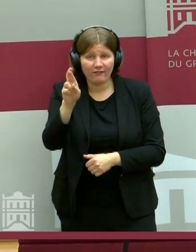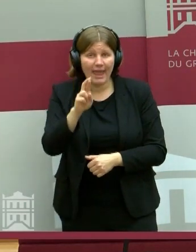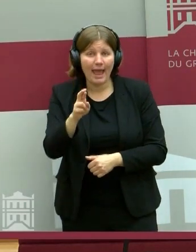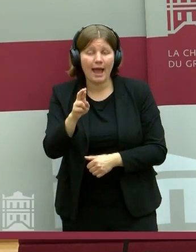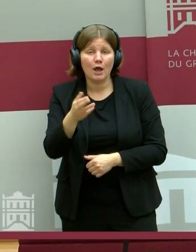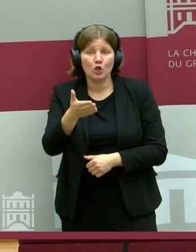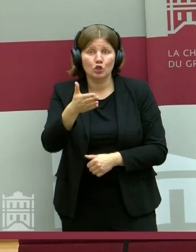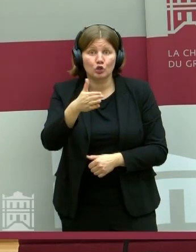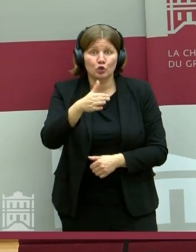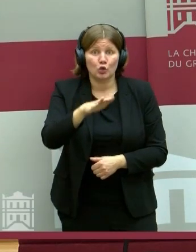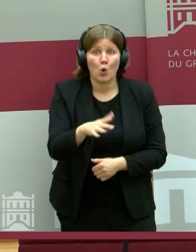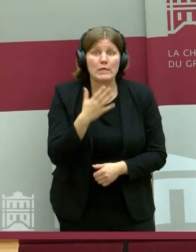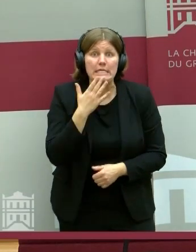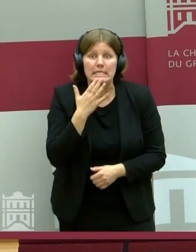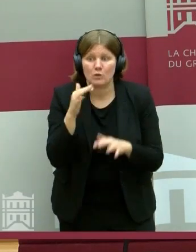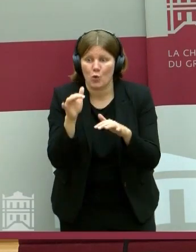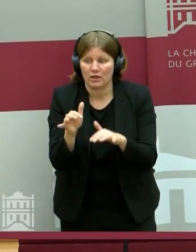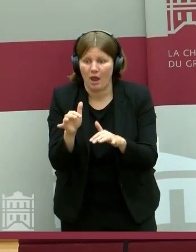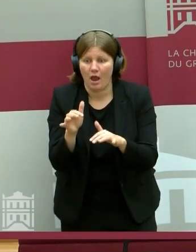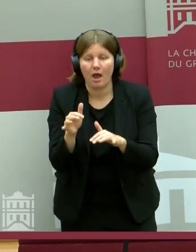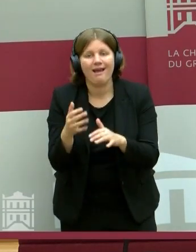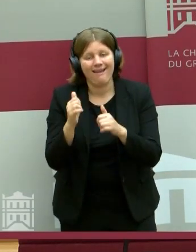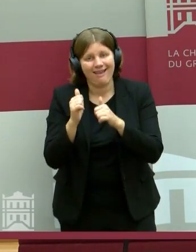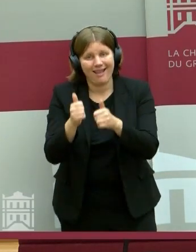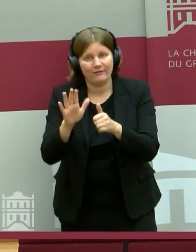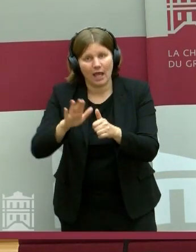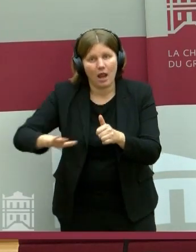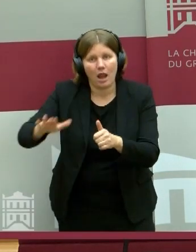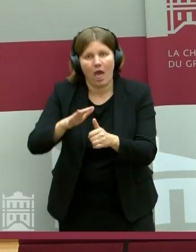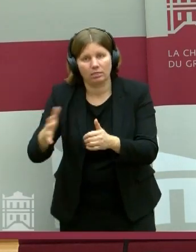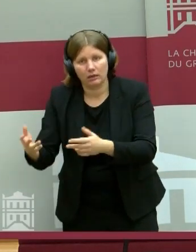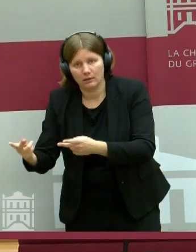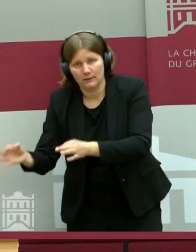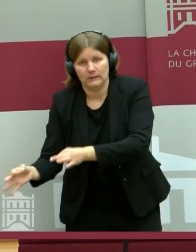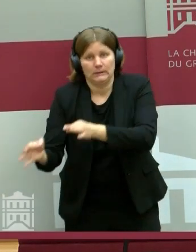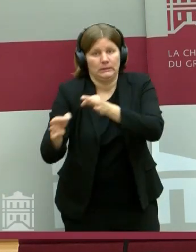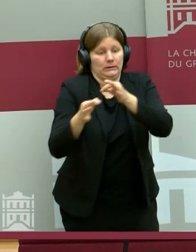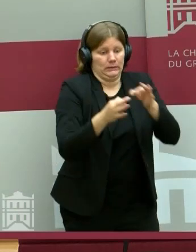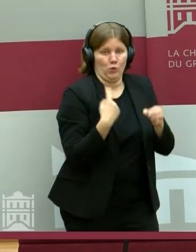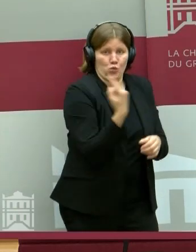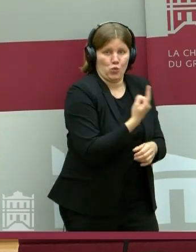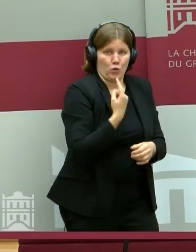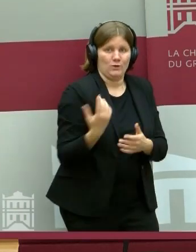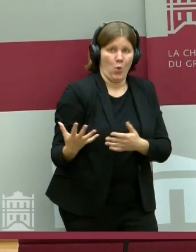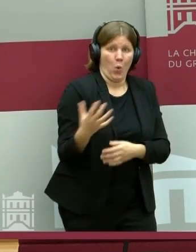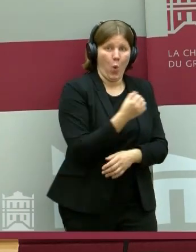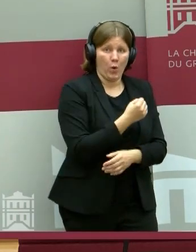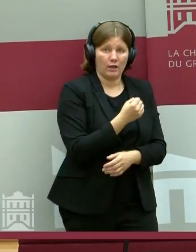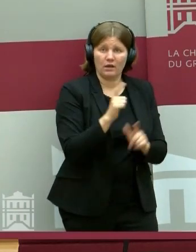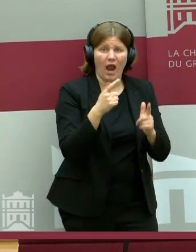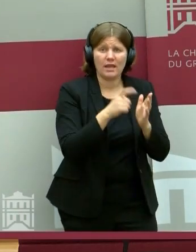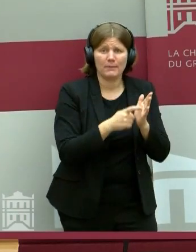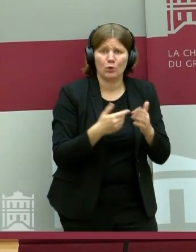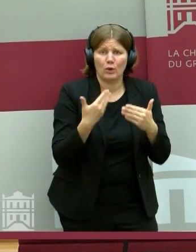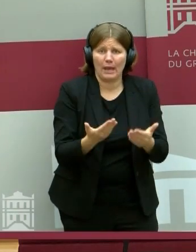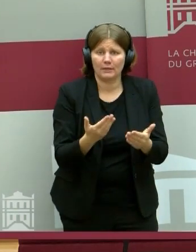gucken, was nicht aus dem Land rauskommen, zu helfen, für sie bei euch zu kriegen, an nicht Konditionen zu stellen, mit eine Chance zu geben, für ein neues Leben zu